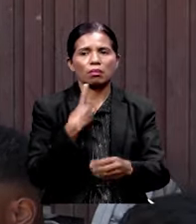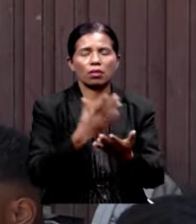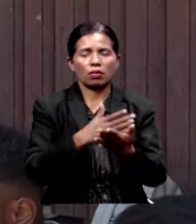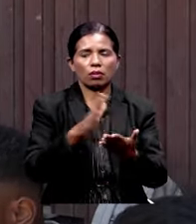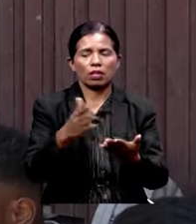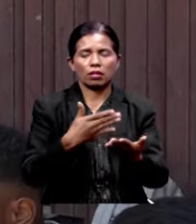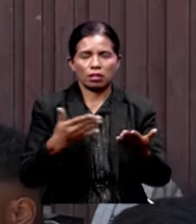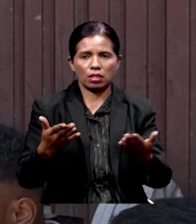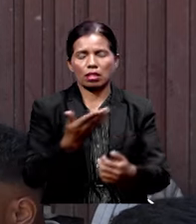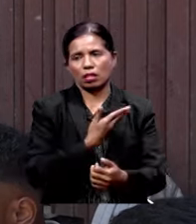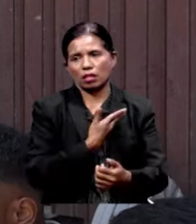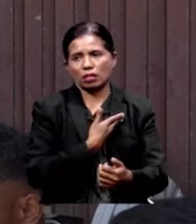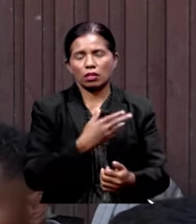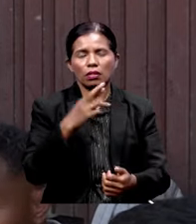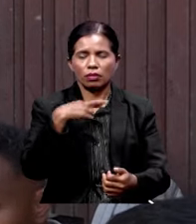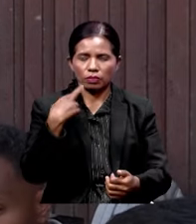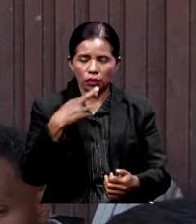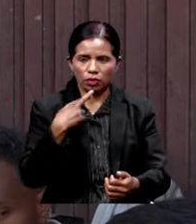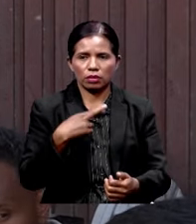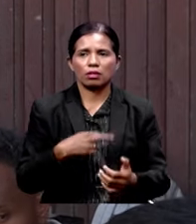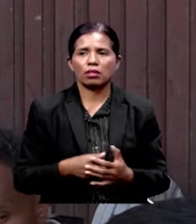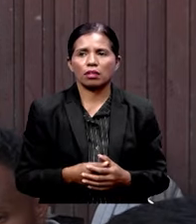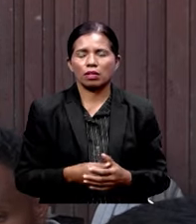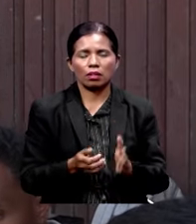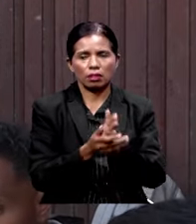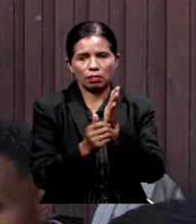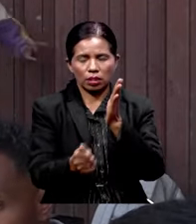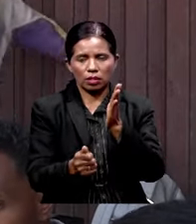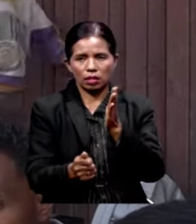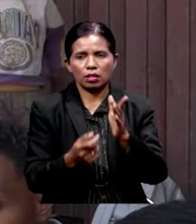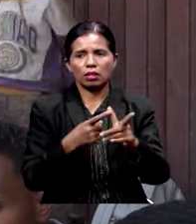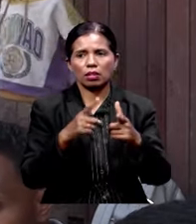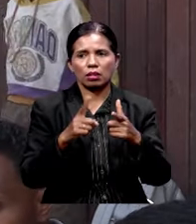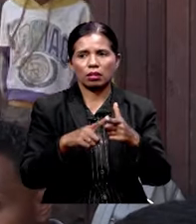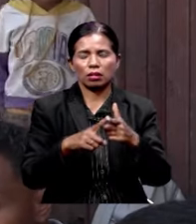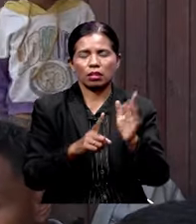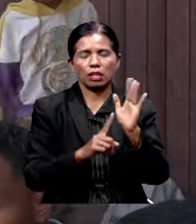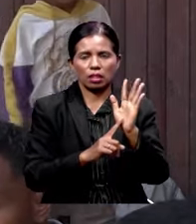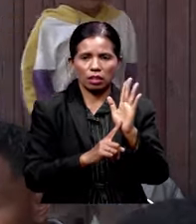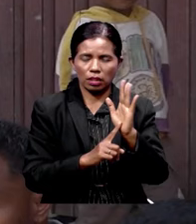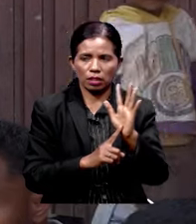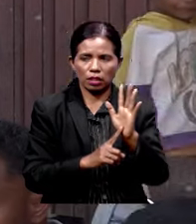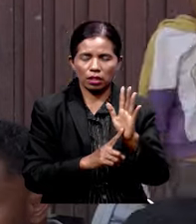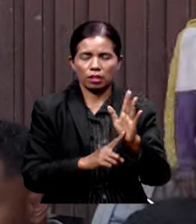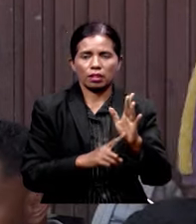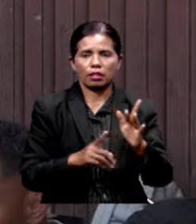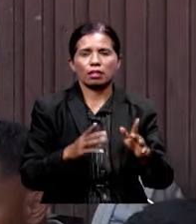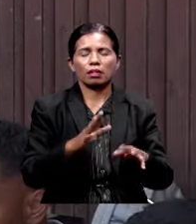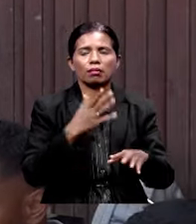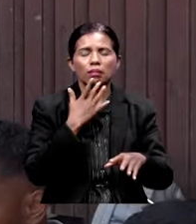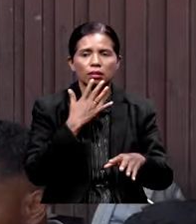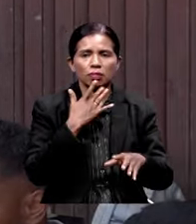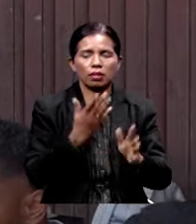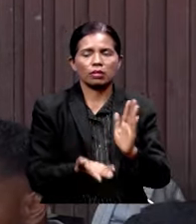karung hansan Fos, Amina, depois o Lili, Masmida, sai